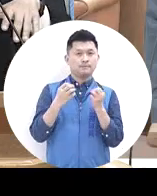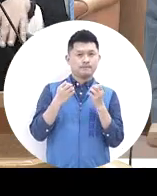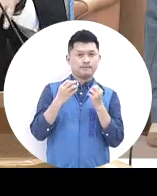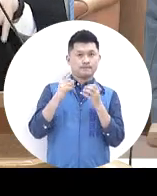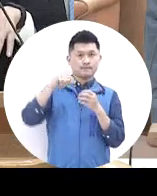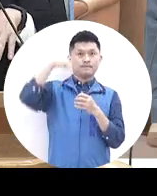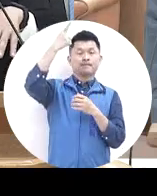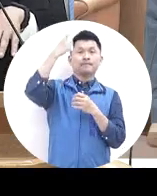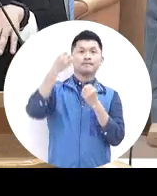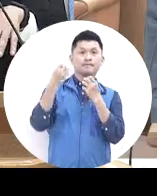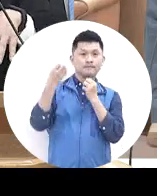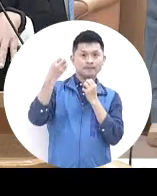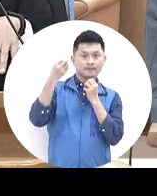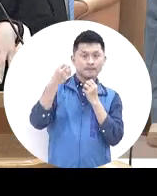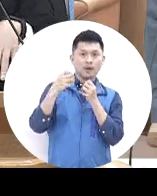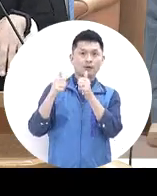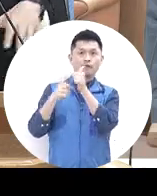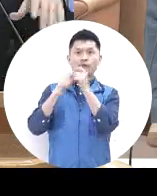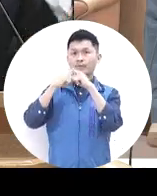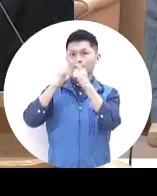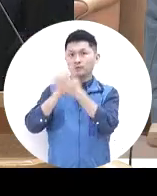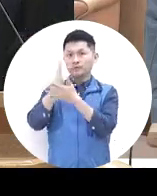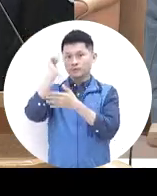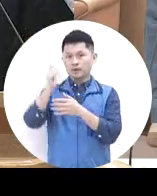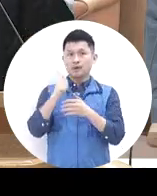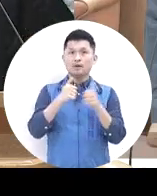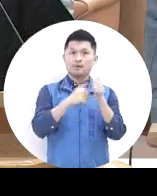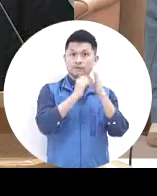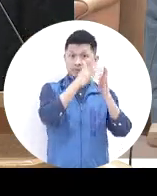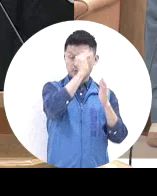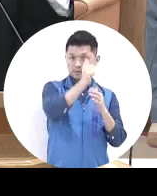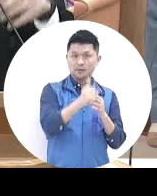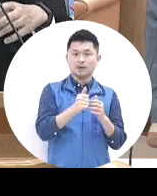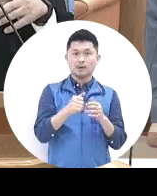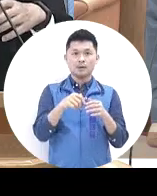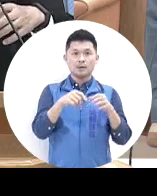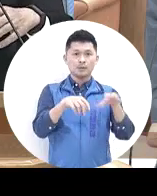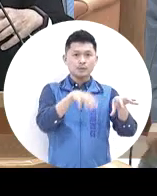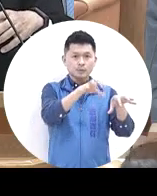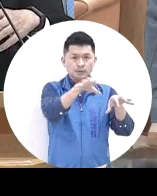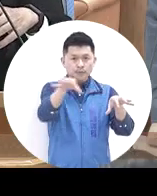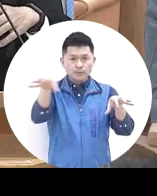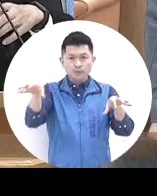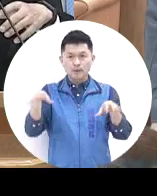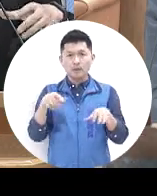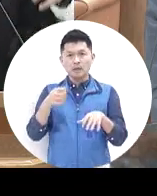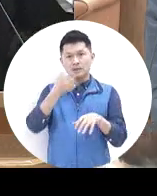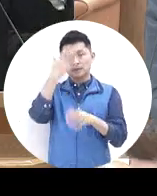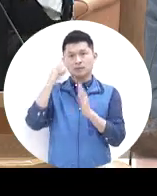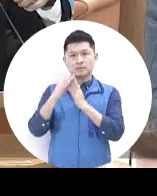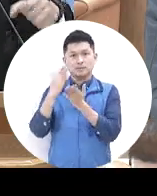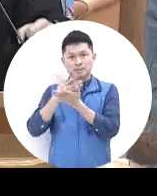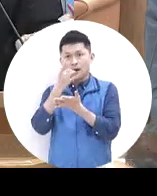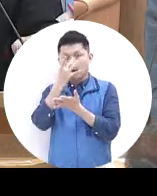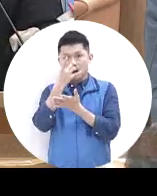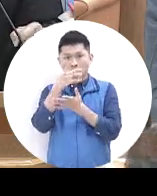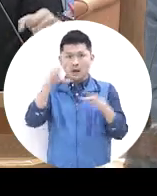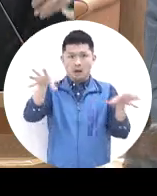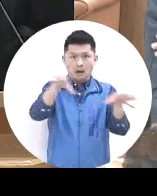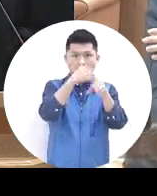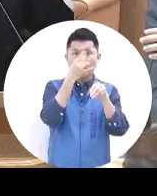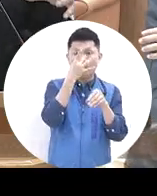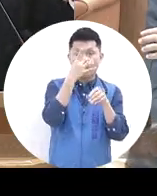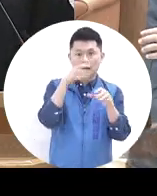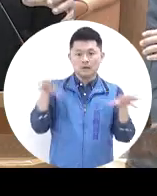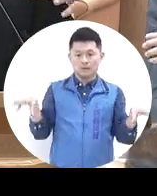我一定有一个专责的副秘书长跟副市长，会把各局处。青年局没有办法解决的，需要它整合了，会再拉到上面解